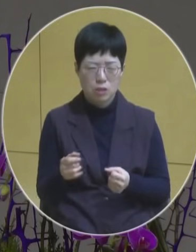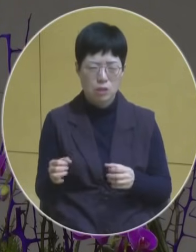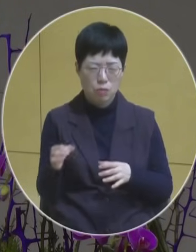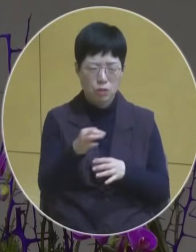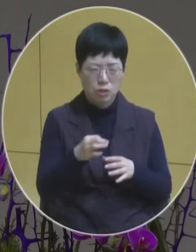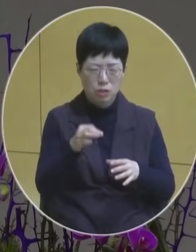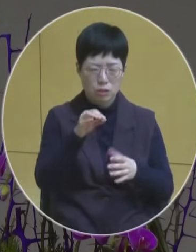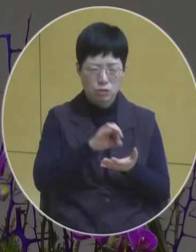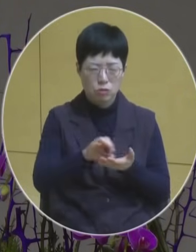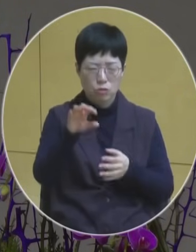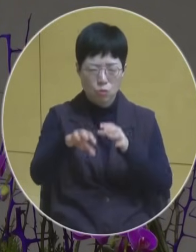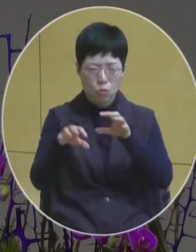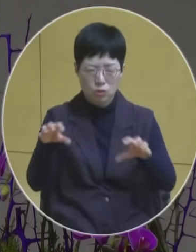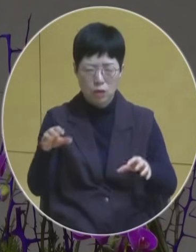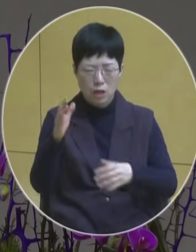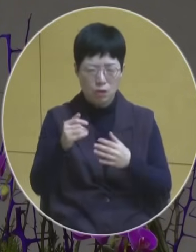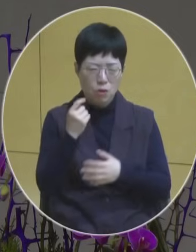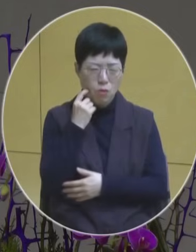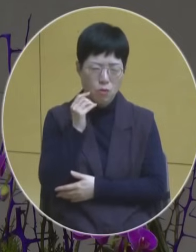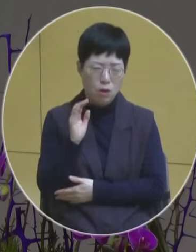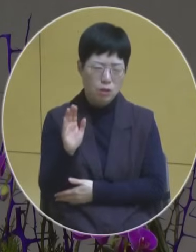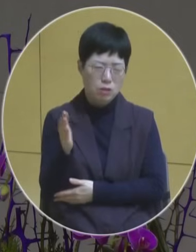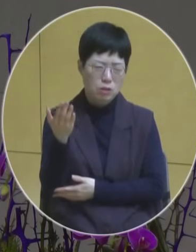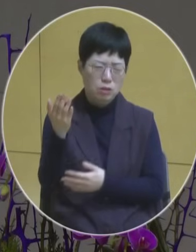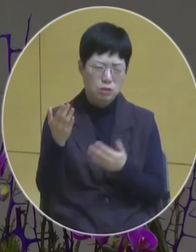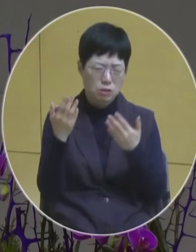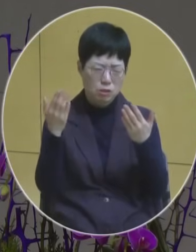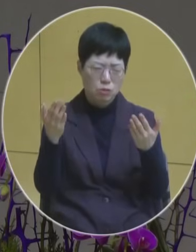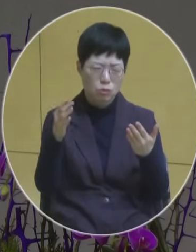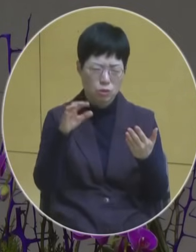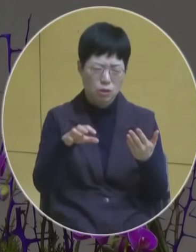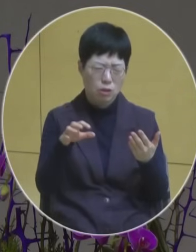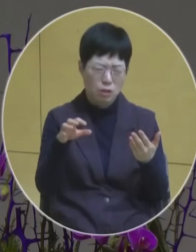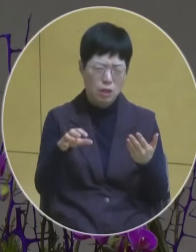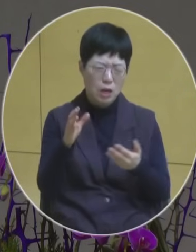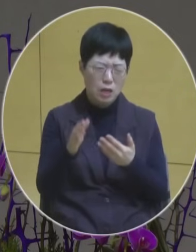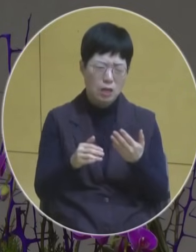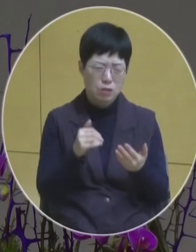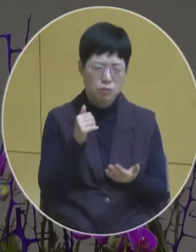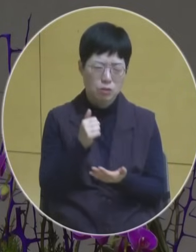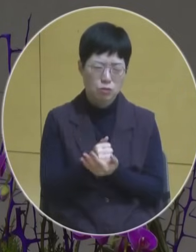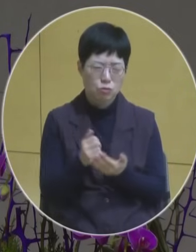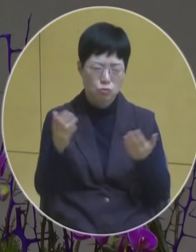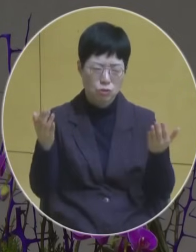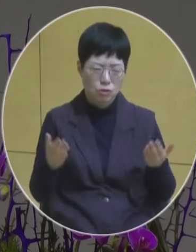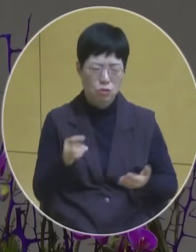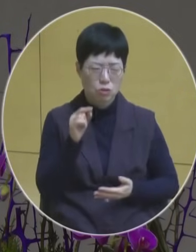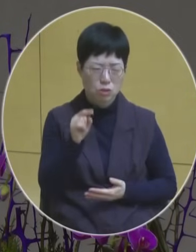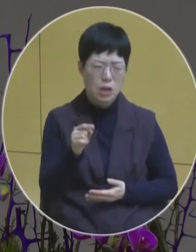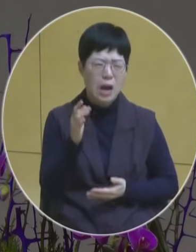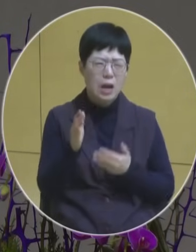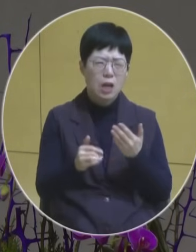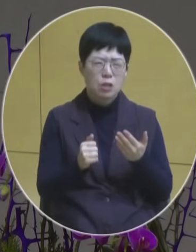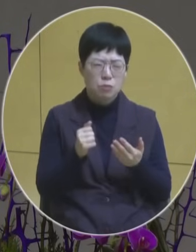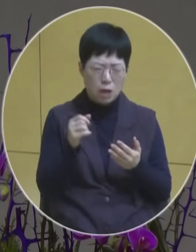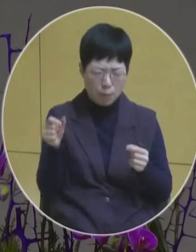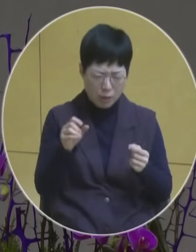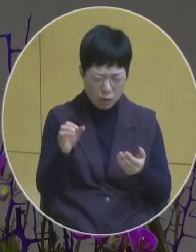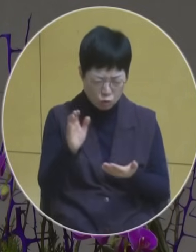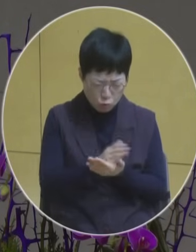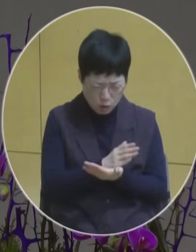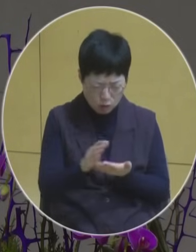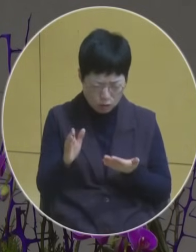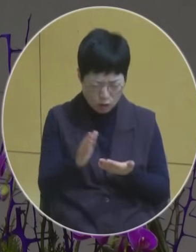예물이 쓰여지는 곳에 하나님 영광이 드러나게 하시고 드리는 손길 위에 하나님께서 주신 것을 하나님께 구별하여